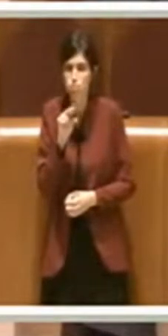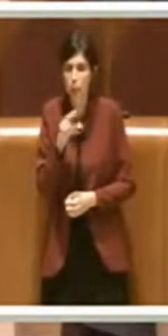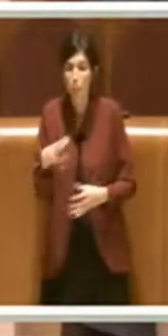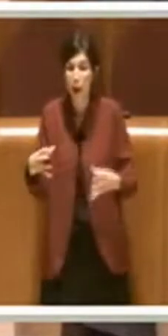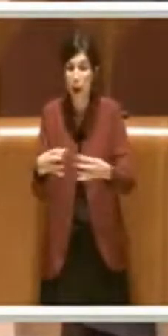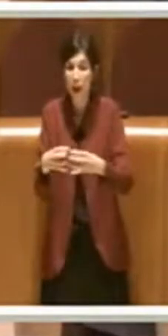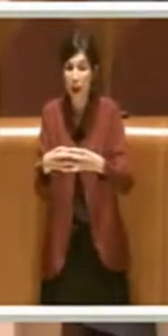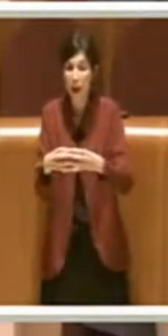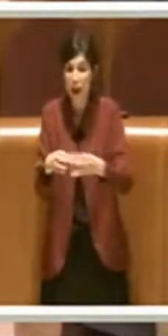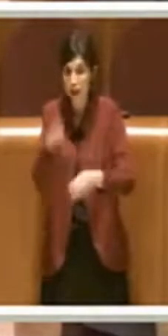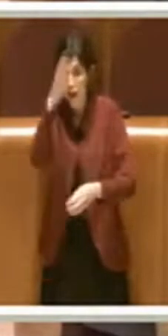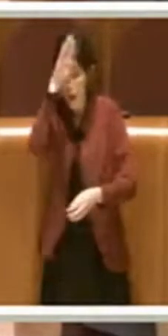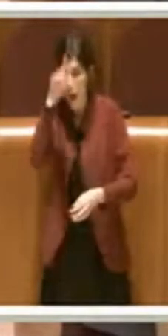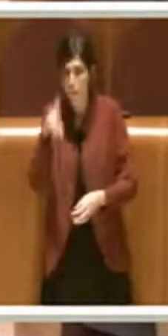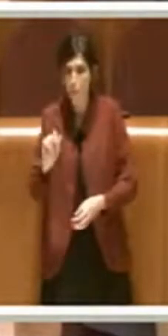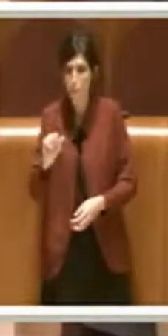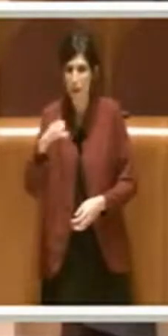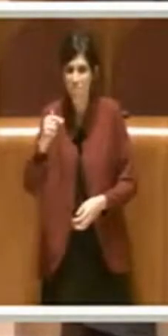capogruppo Pacetti.